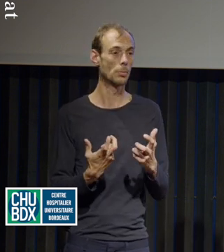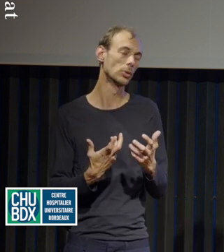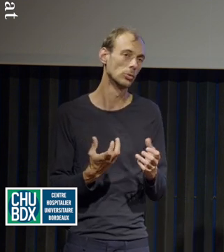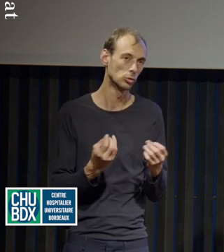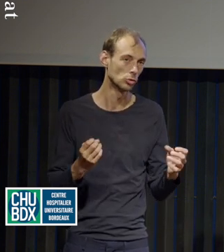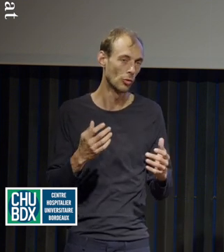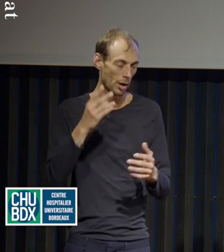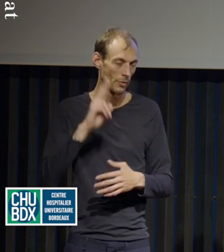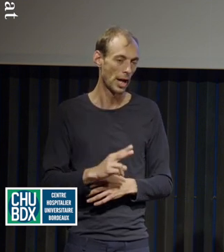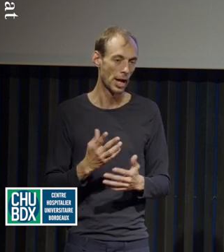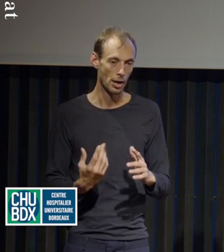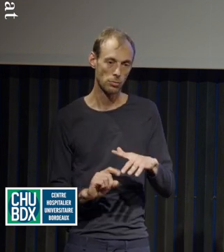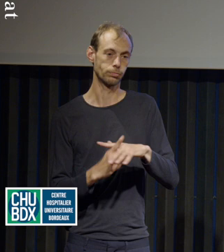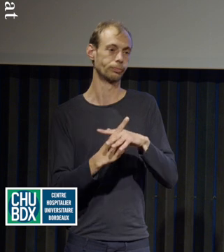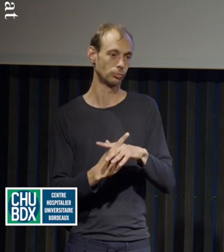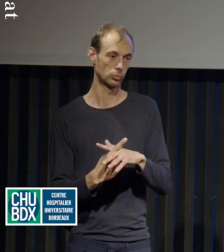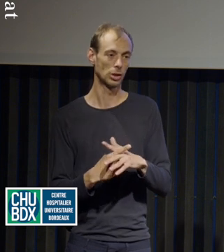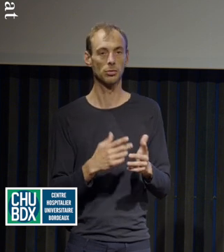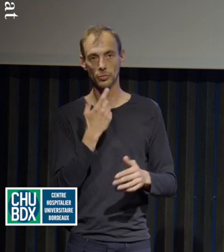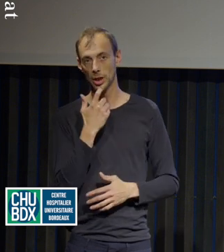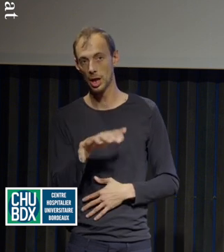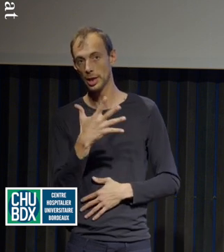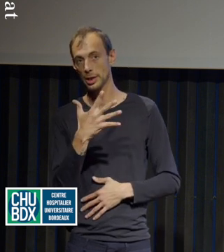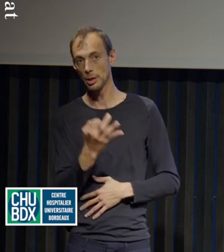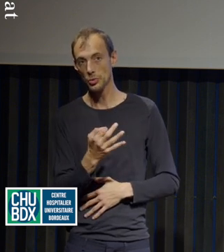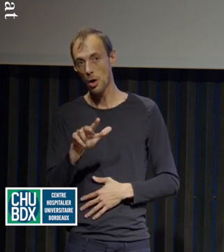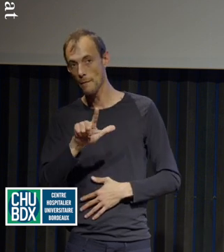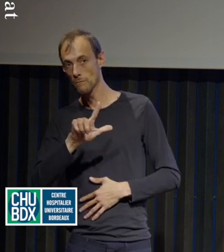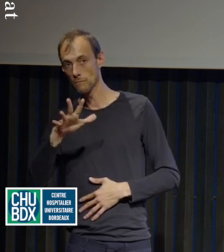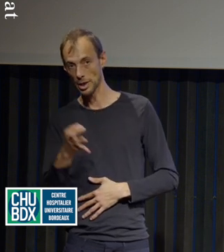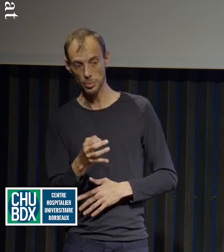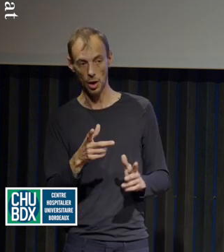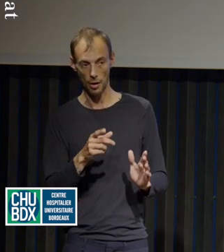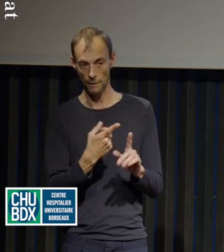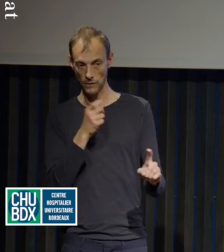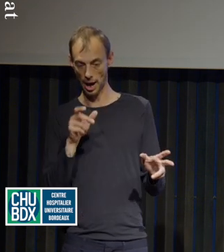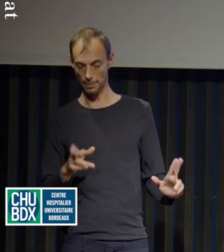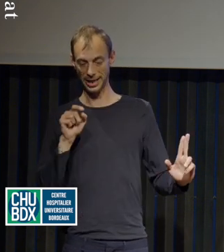entre 15 et 25%. Et on voit par exemple sur